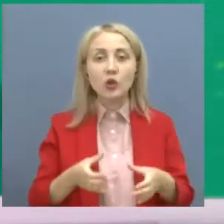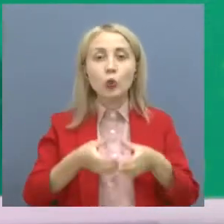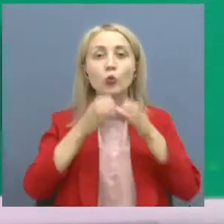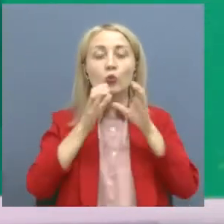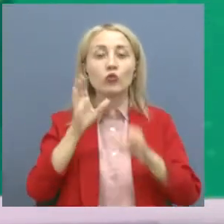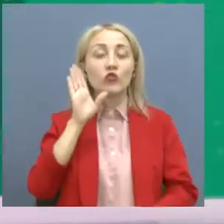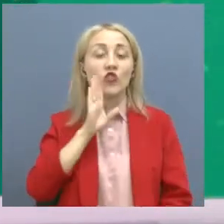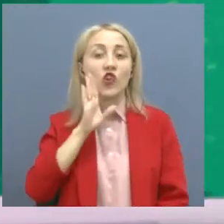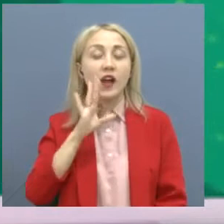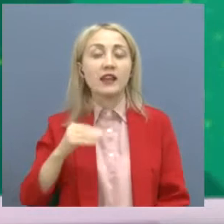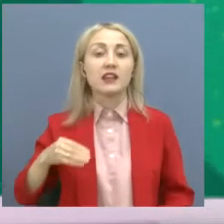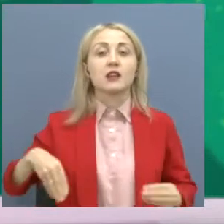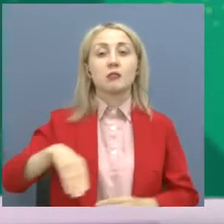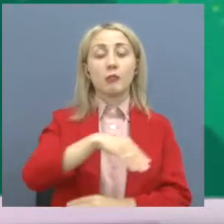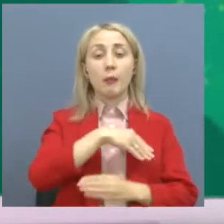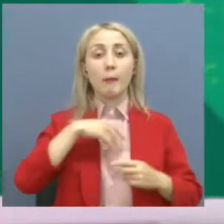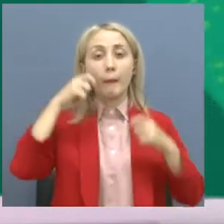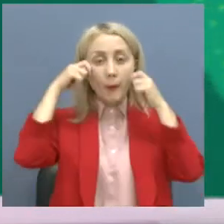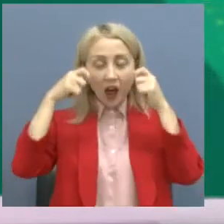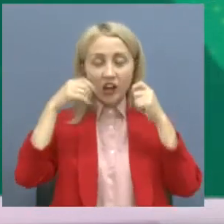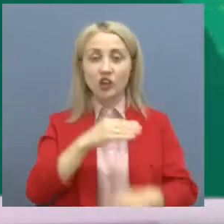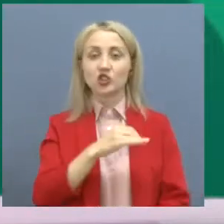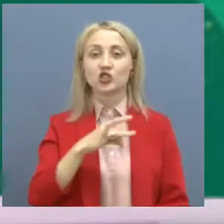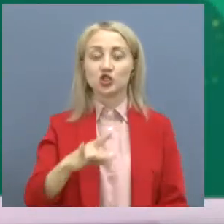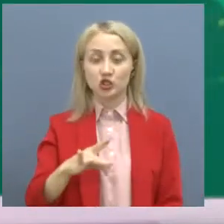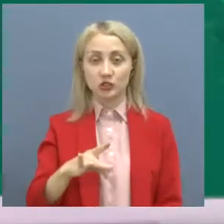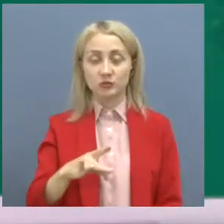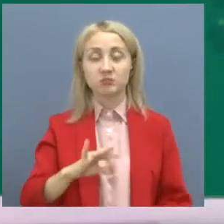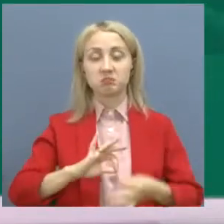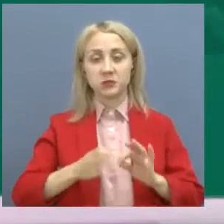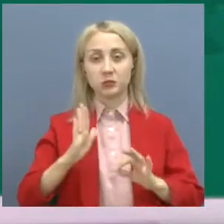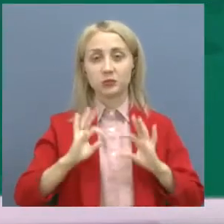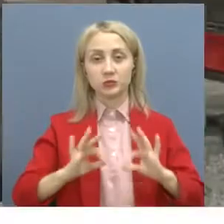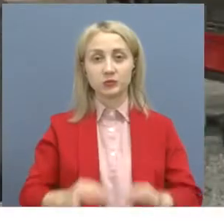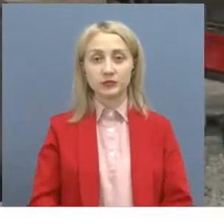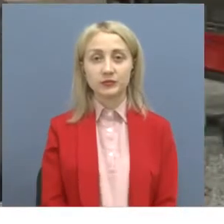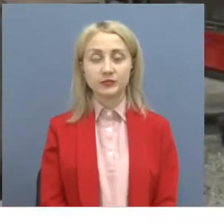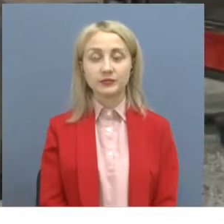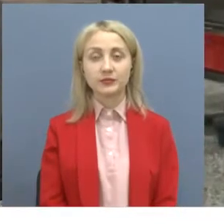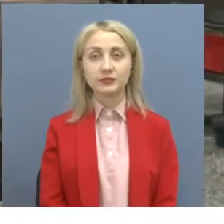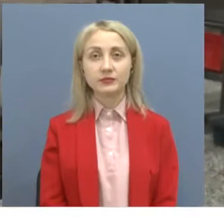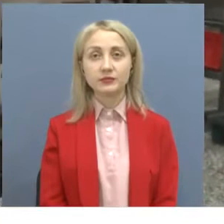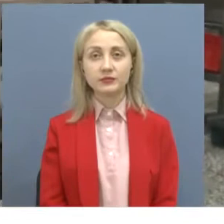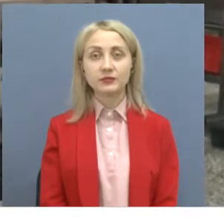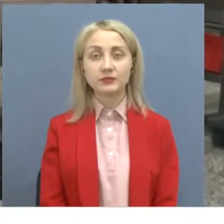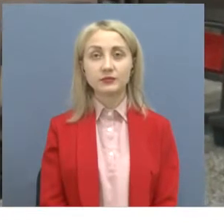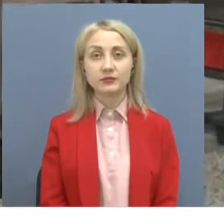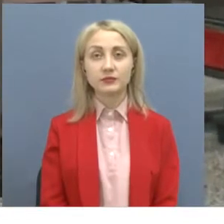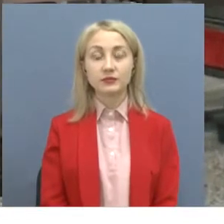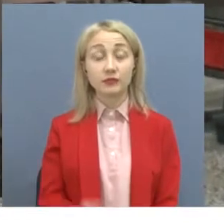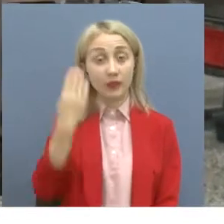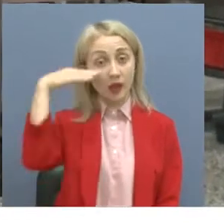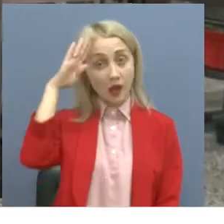халқын ет өнімімен қамтамасыз ету қандай деңгейде? Алдағы бейнематериалда толығырақ. Ақмола